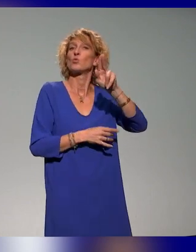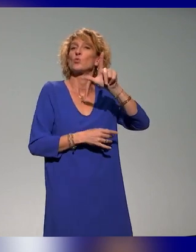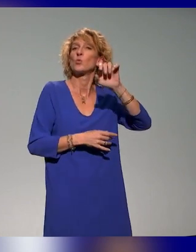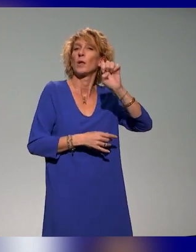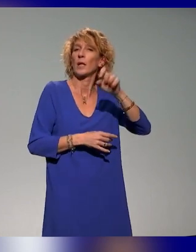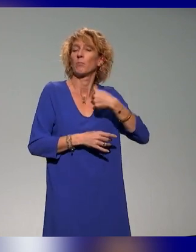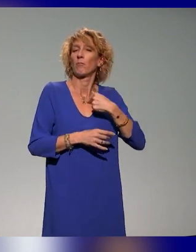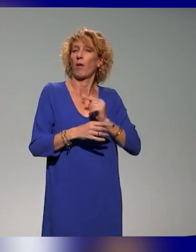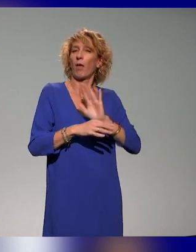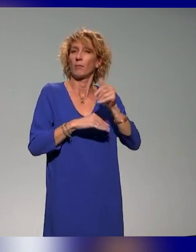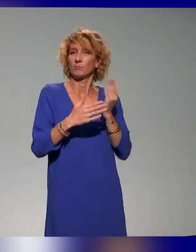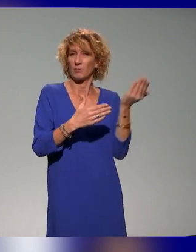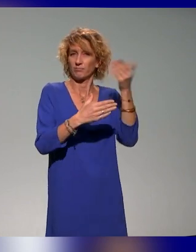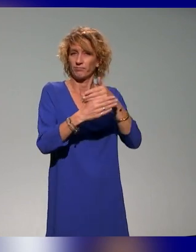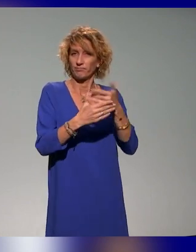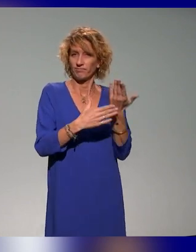question-là.